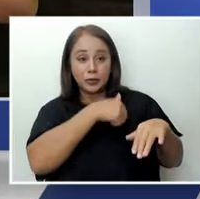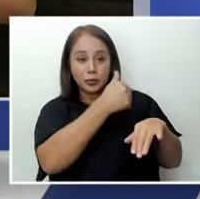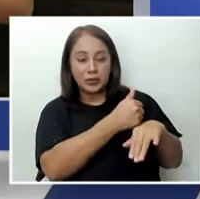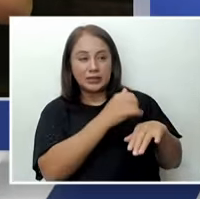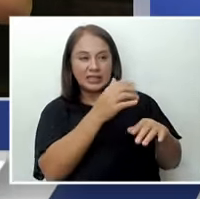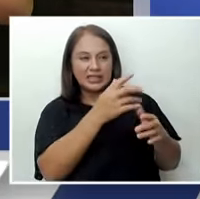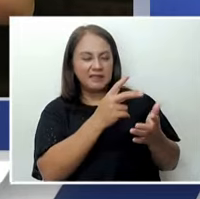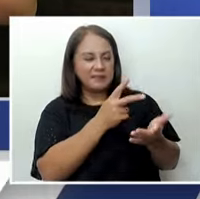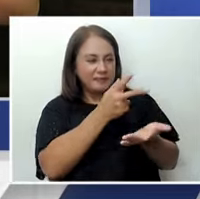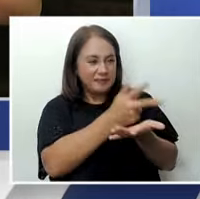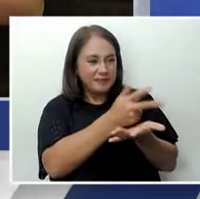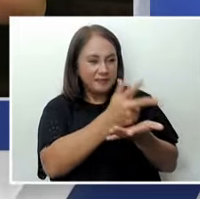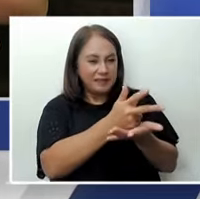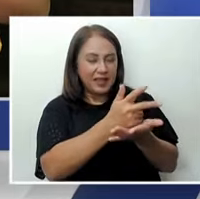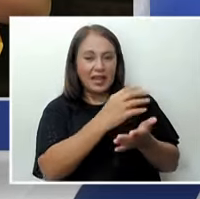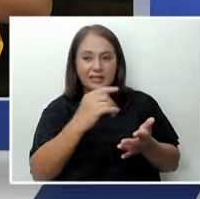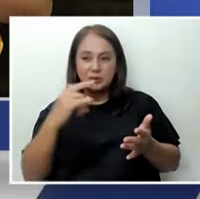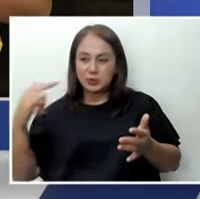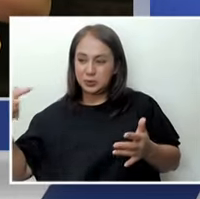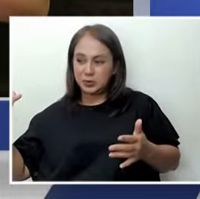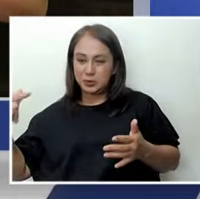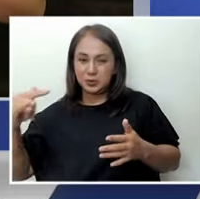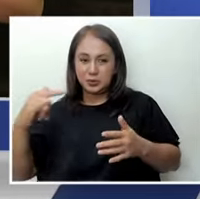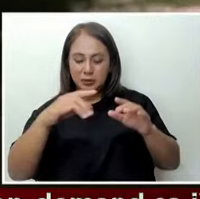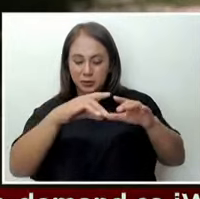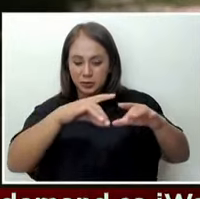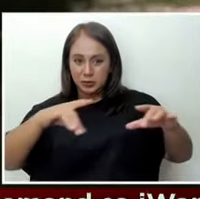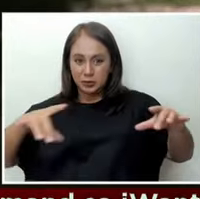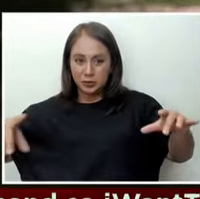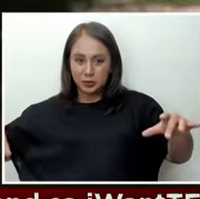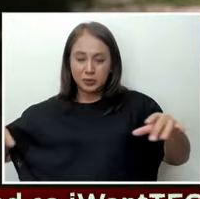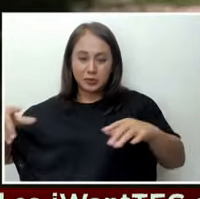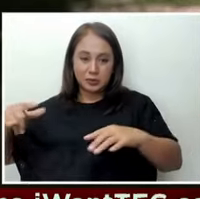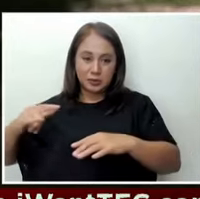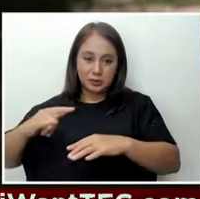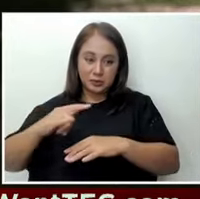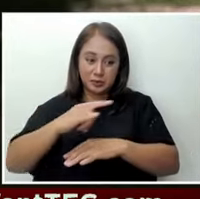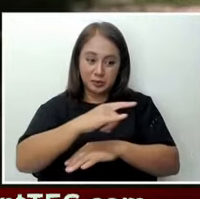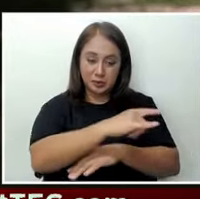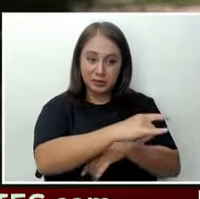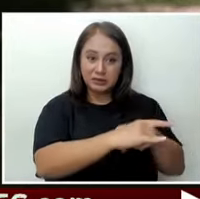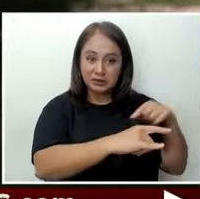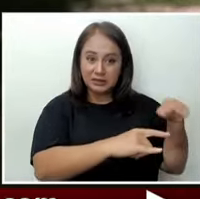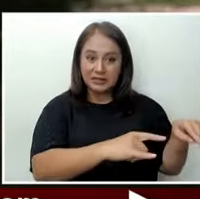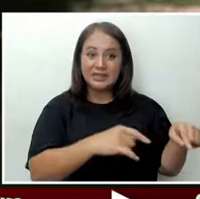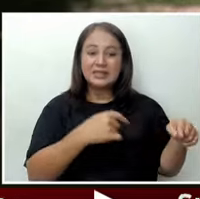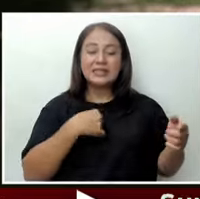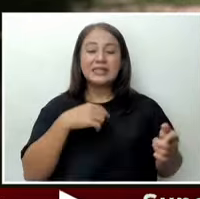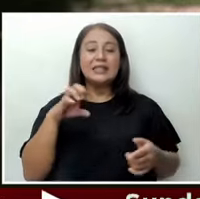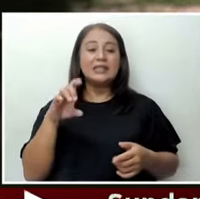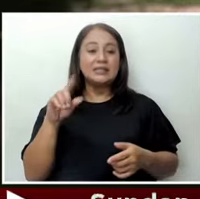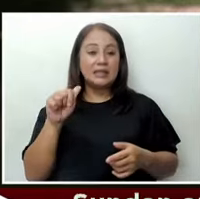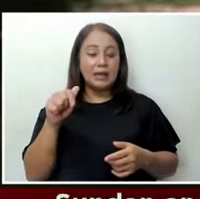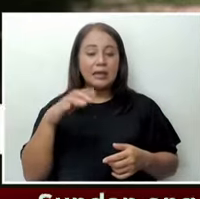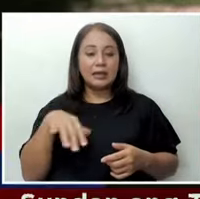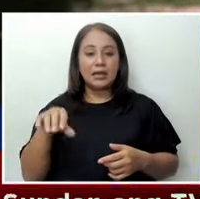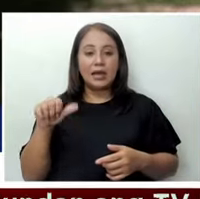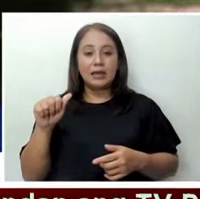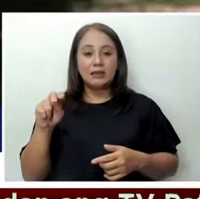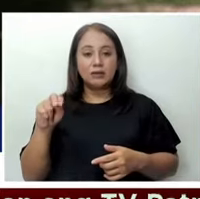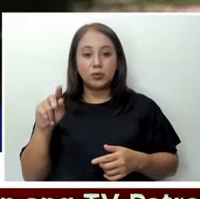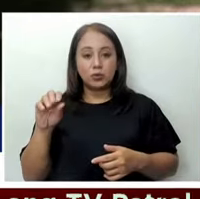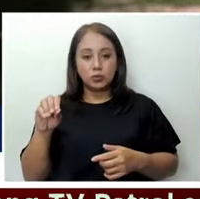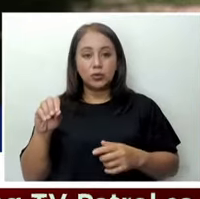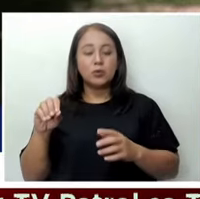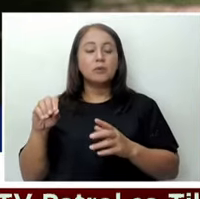pier at saka runway. Henry, itong EDCA site dito sa Antonio Bautista Air Base